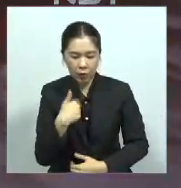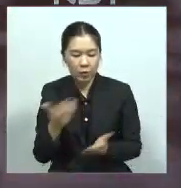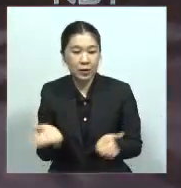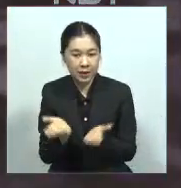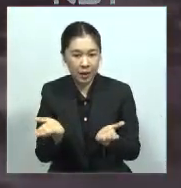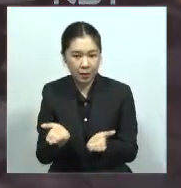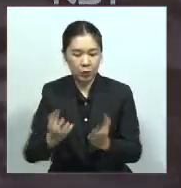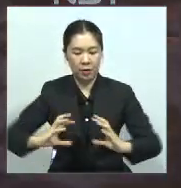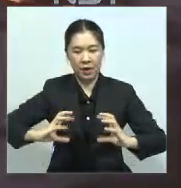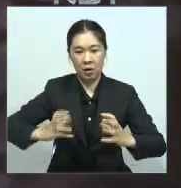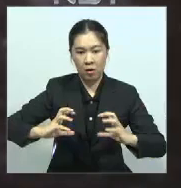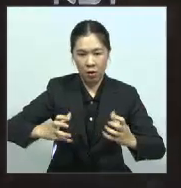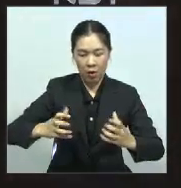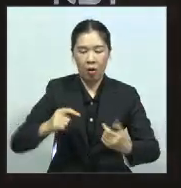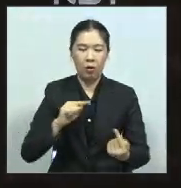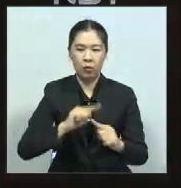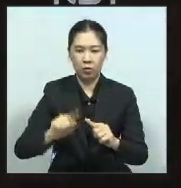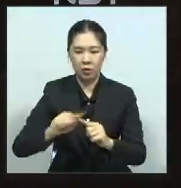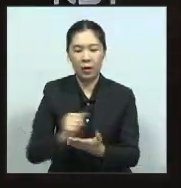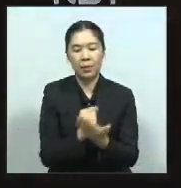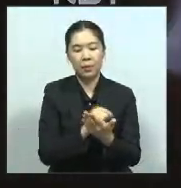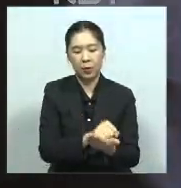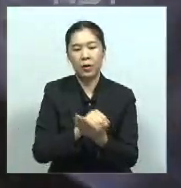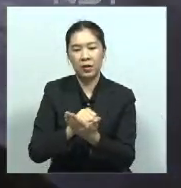พาหนะล้อสูงและชุดช่างคอยอำนวยความ